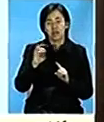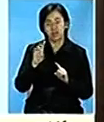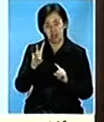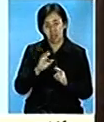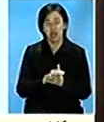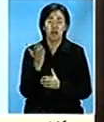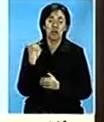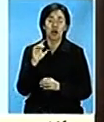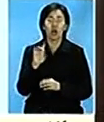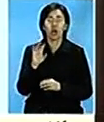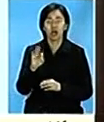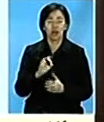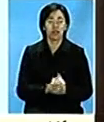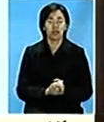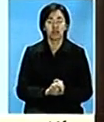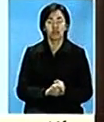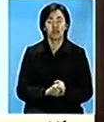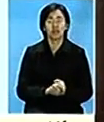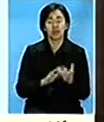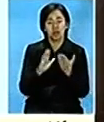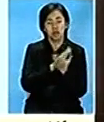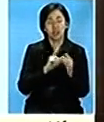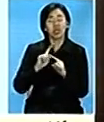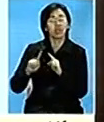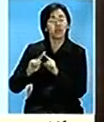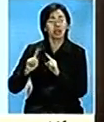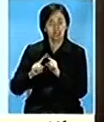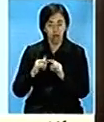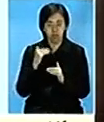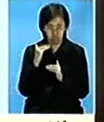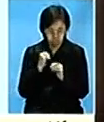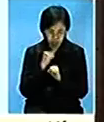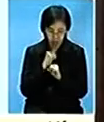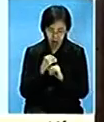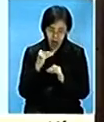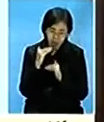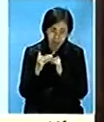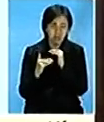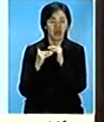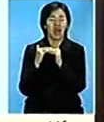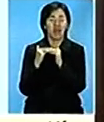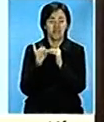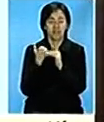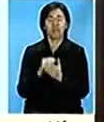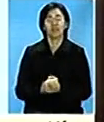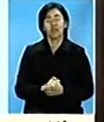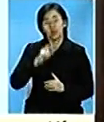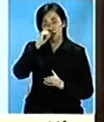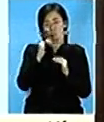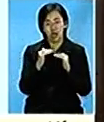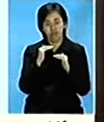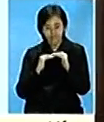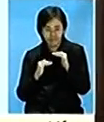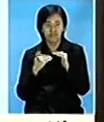อันดับที่109เรียกว่าประเทศทุกประเทศเนี่ยก็มีการขยับอันดับขึ้นมาบ้างนะครับในส่วนของเรานี่ถอยลงไป